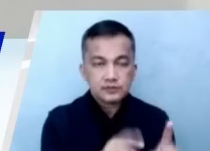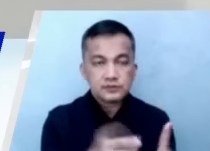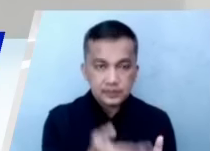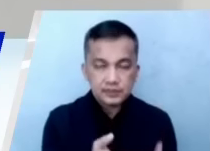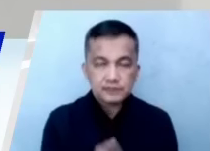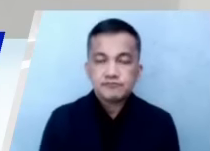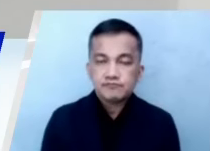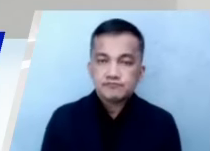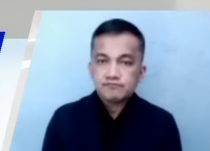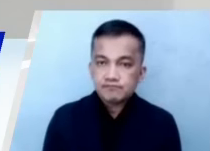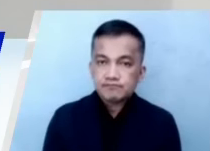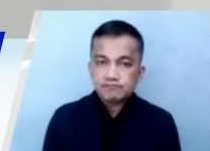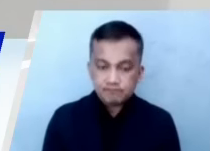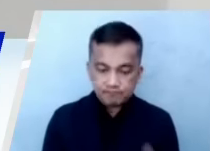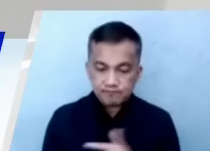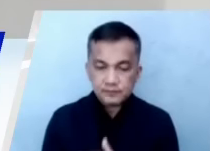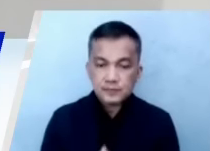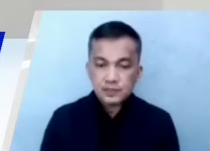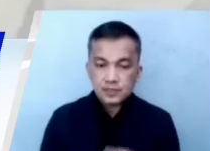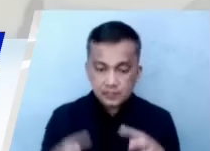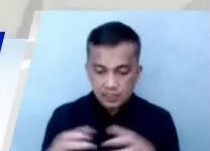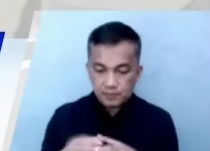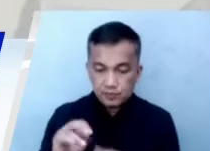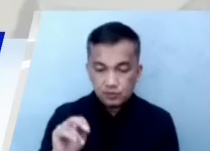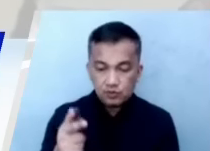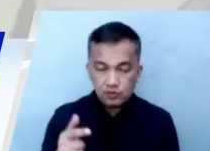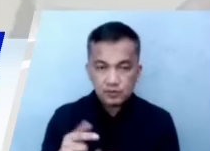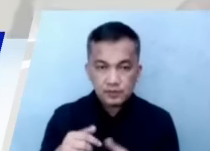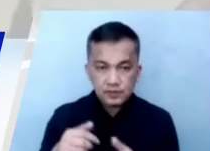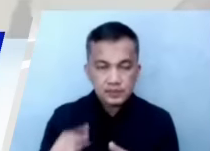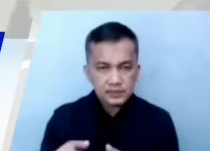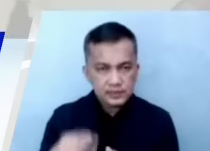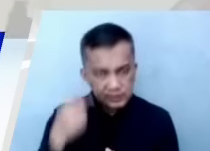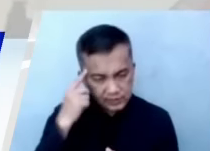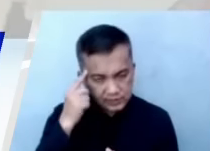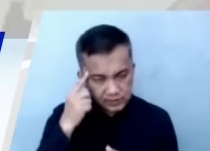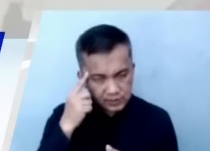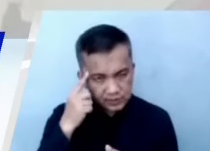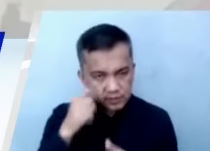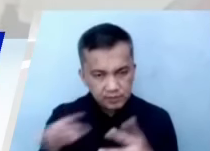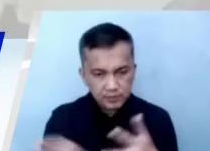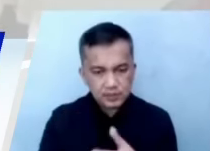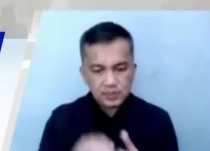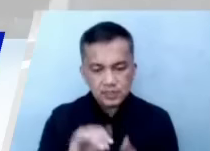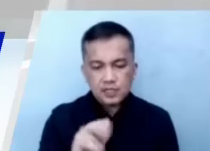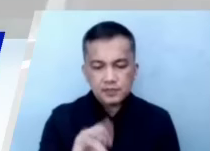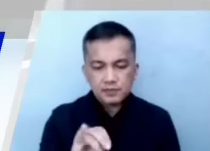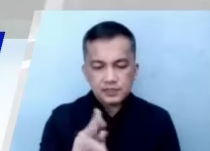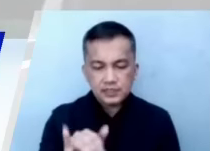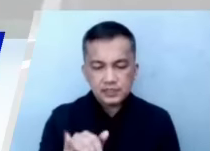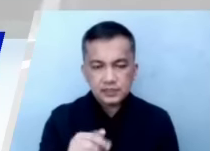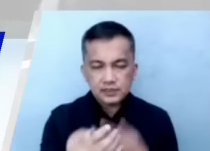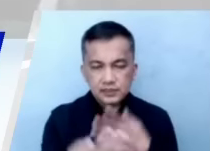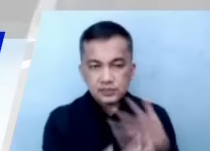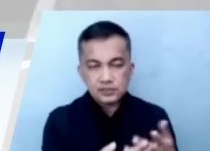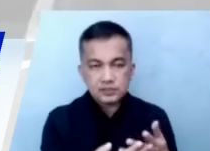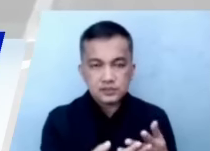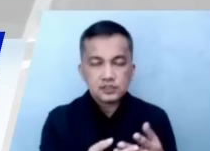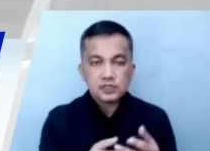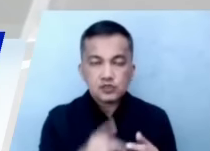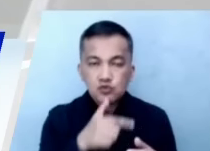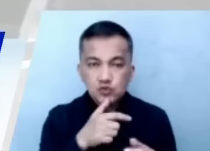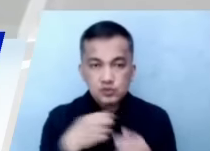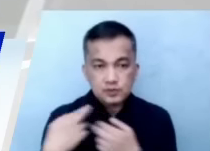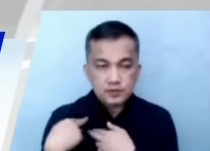Pinag-aaralan naman ang kampo ni Ong na magsampa ng reklamong arbitrary detention laban sa mga nasa likod ng pag-aresto at pagkakakulong